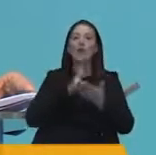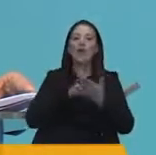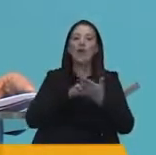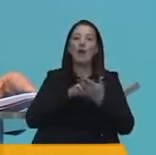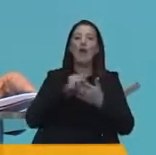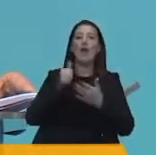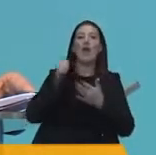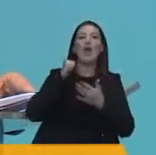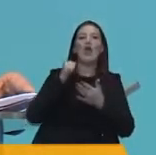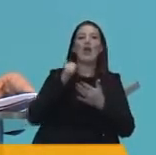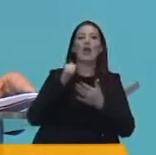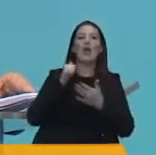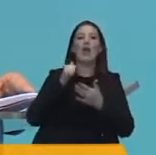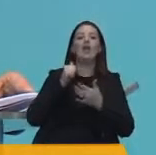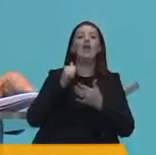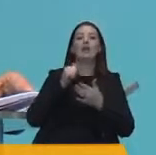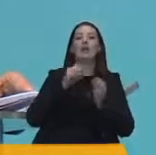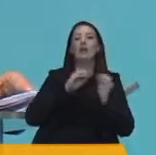iade edildi.